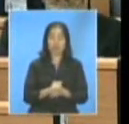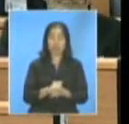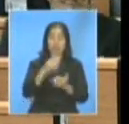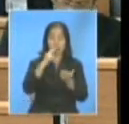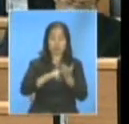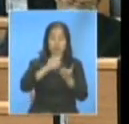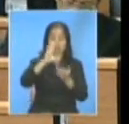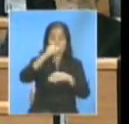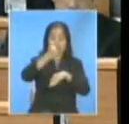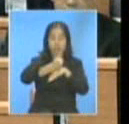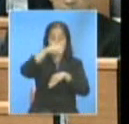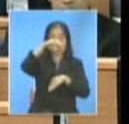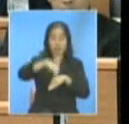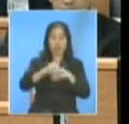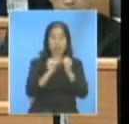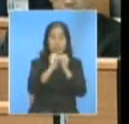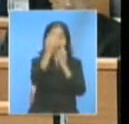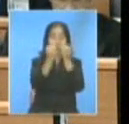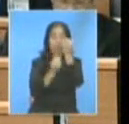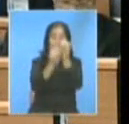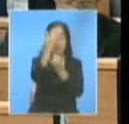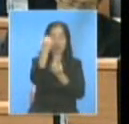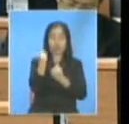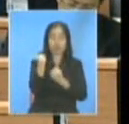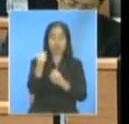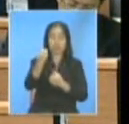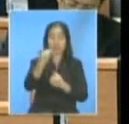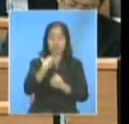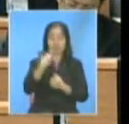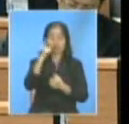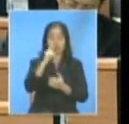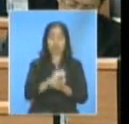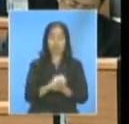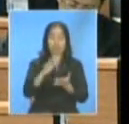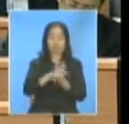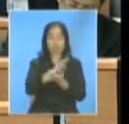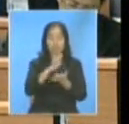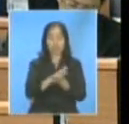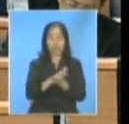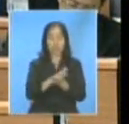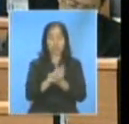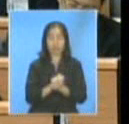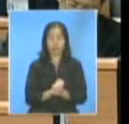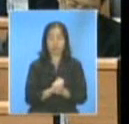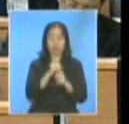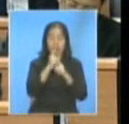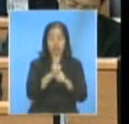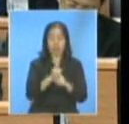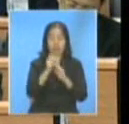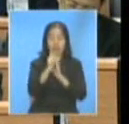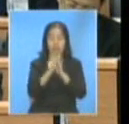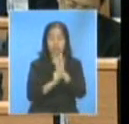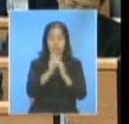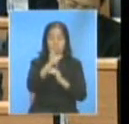อธิบดีกรมป่าไม้ได้ยืนยันครับว่าเอกสารตามโฉนดเอกสารต